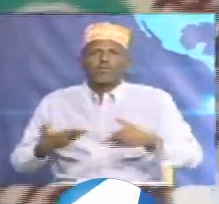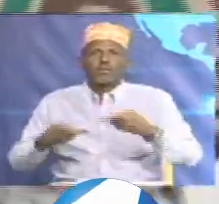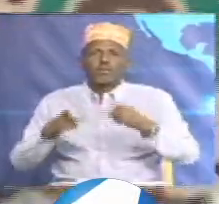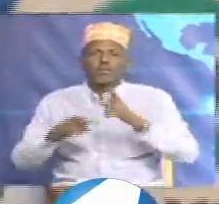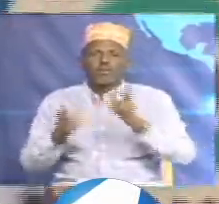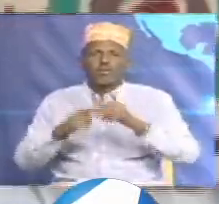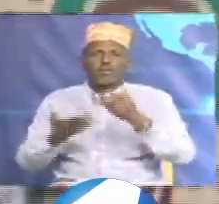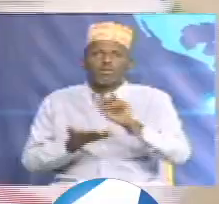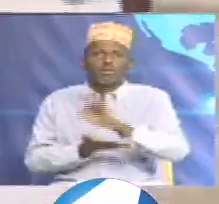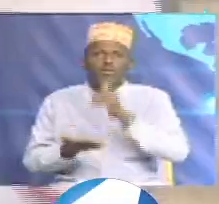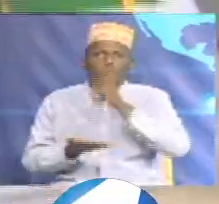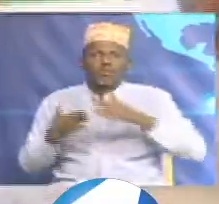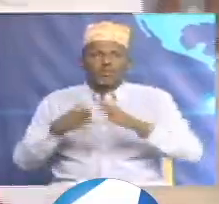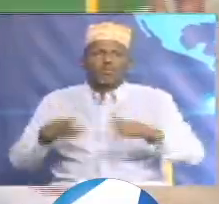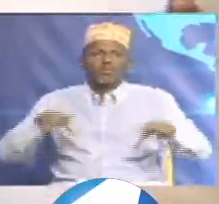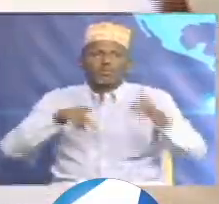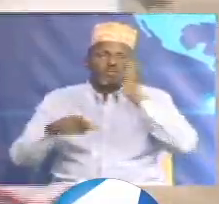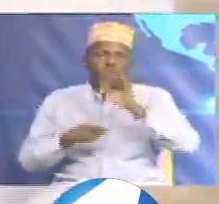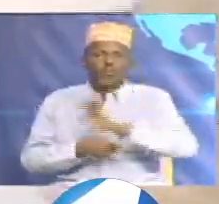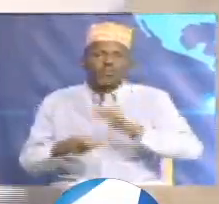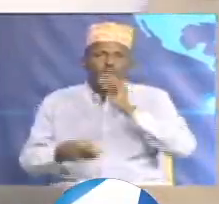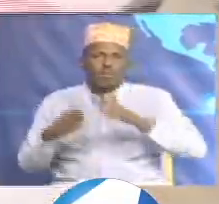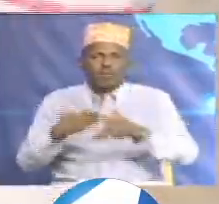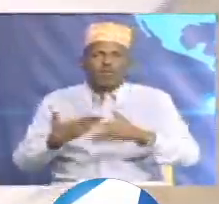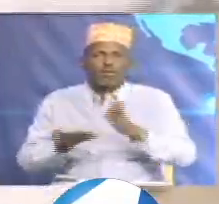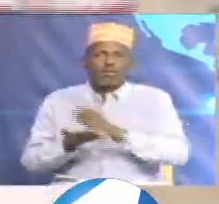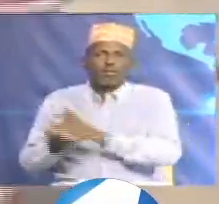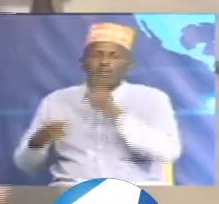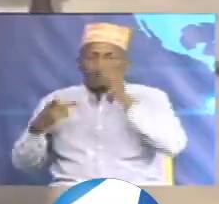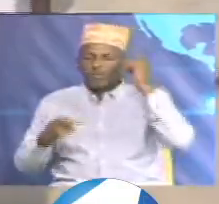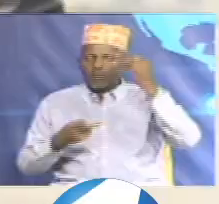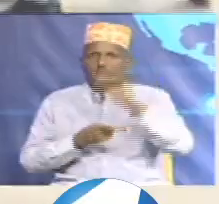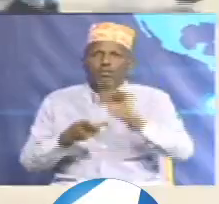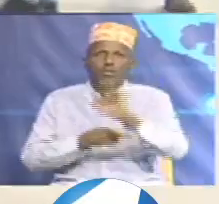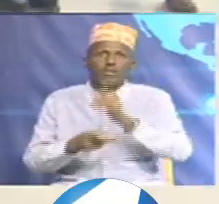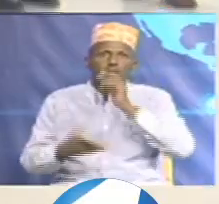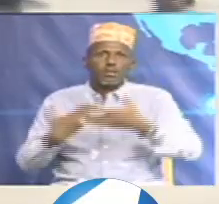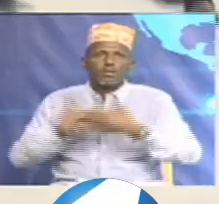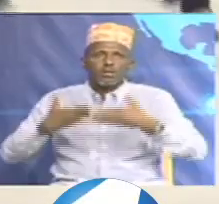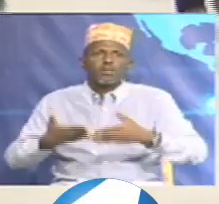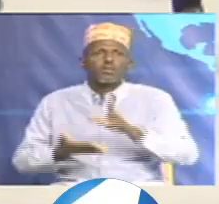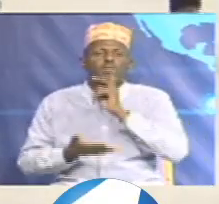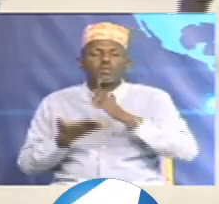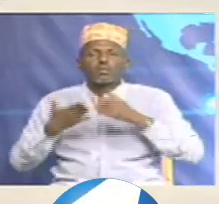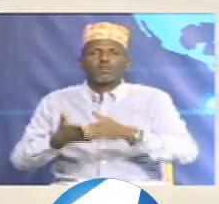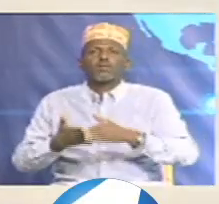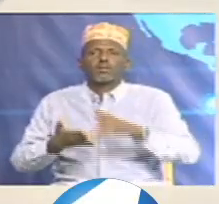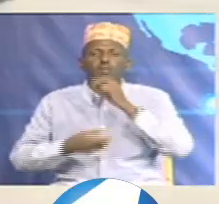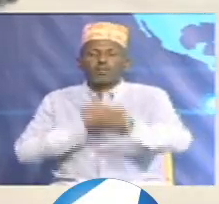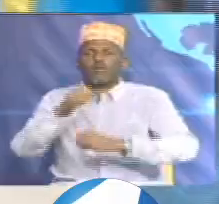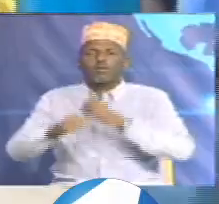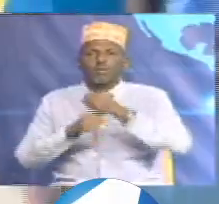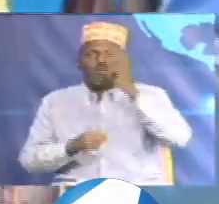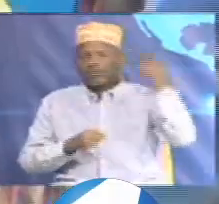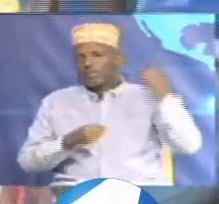nom l'indique, est le parti des réformateurs qui défendent une certaine idée de libéralisme social à visage humain. Une année après sa création,